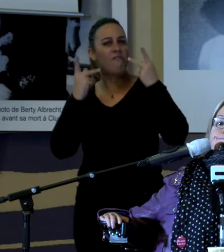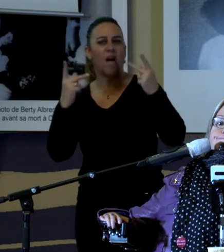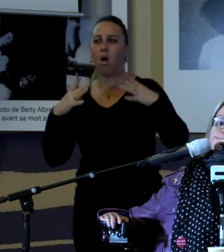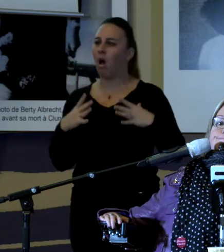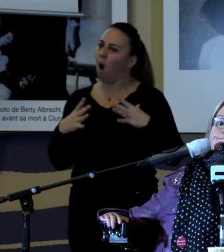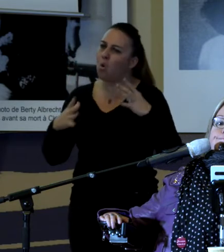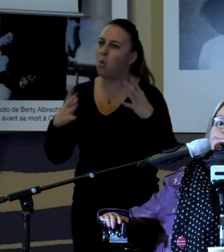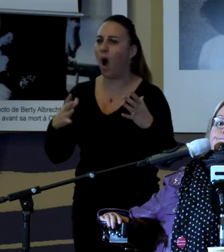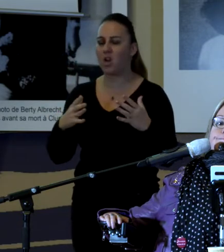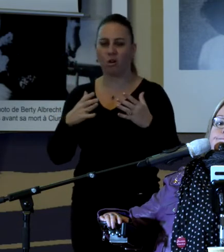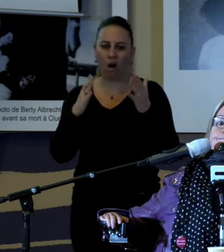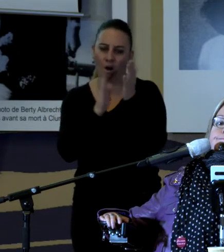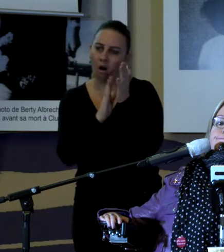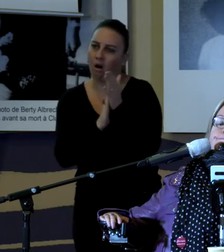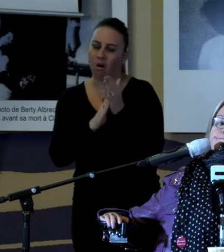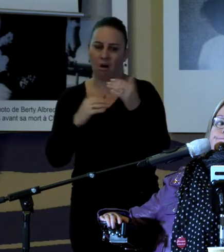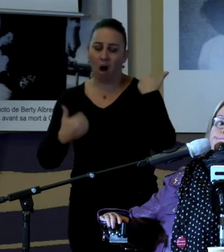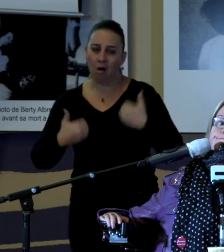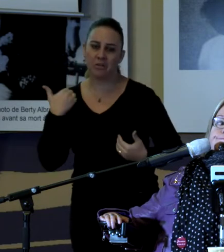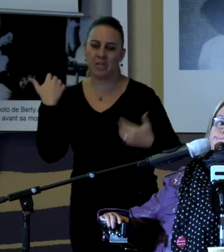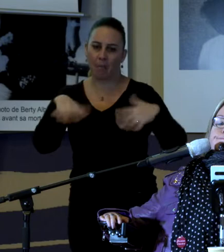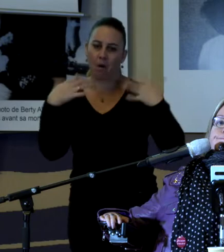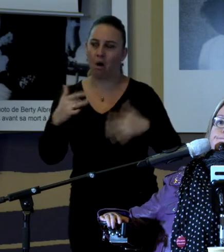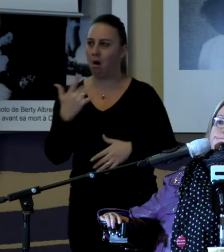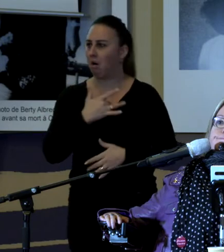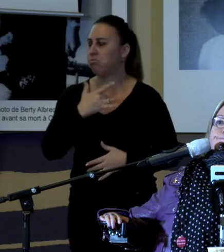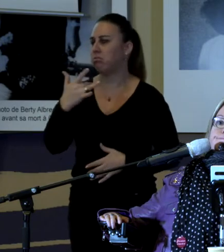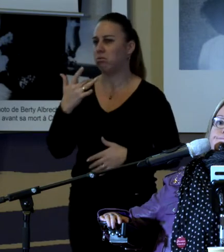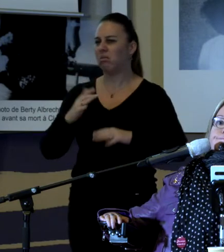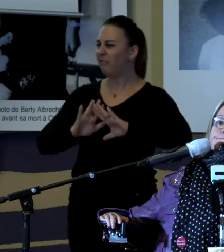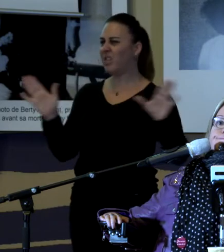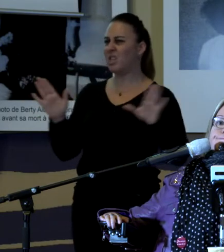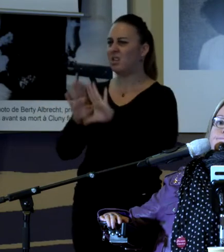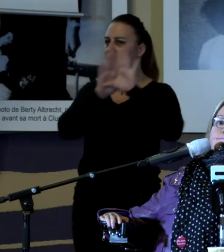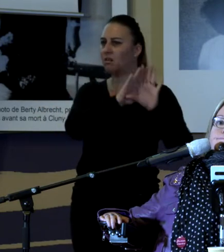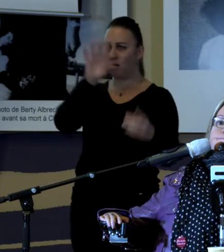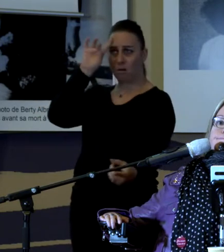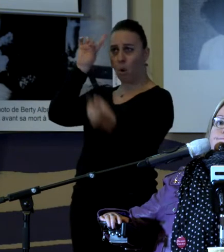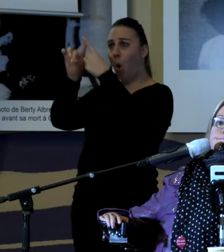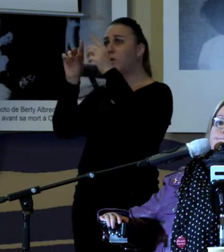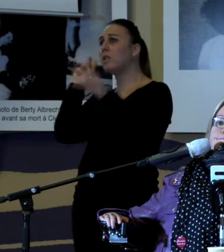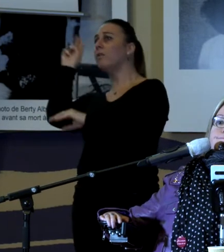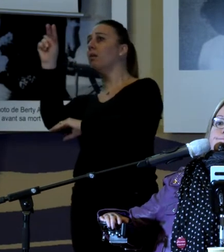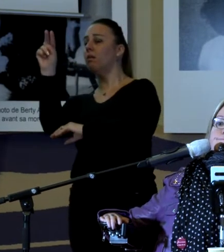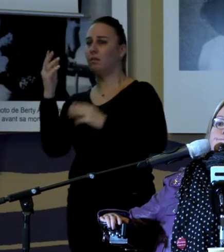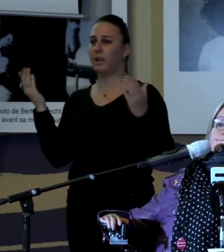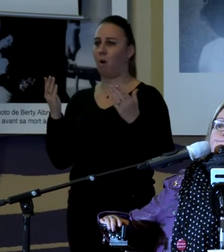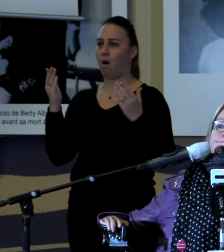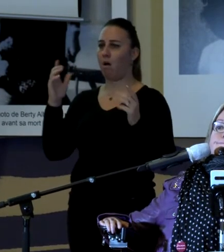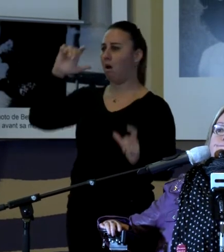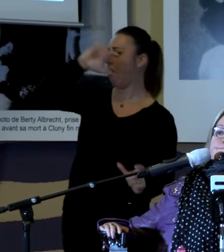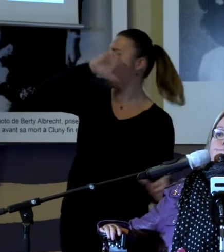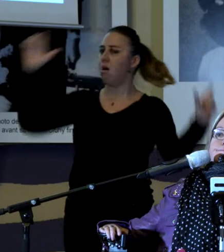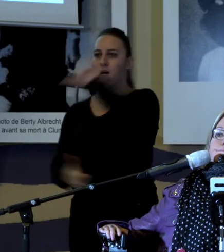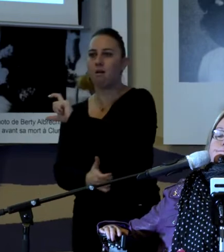courage, d'abnégation, de devenir un modèle. Mais en fait, l'horizon, c'est de renverser